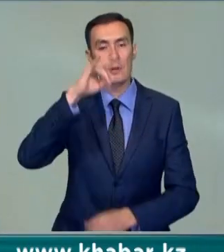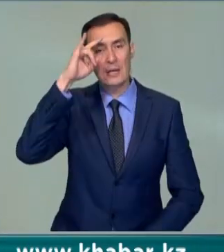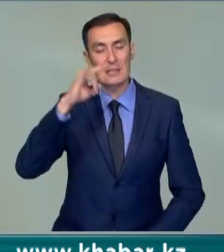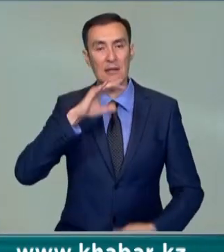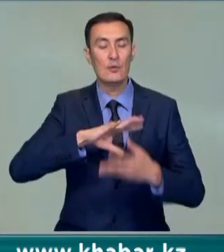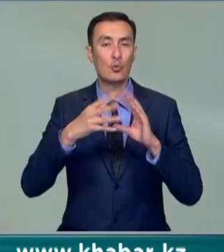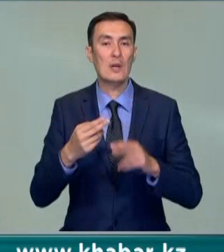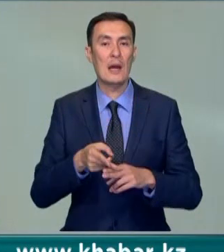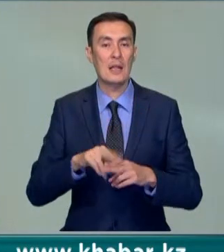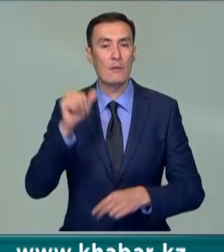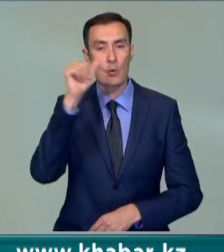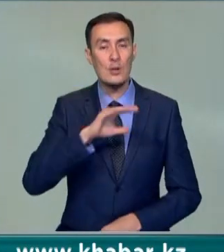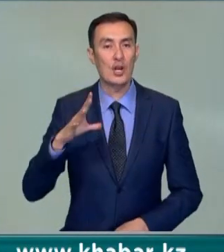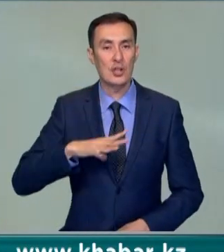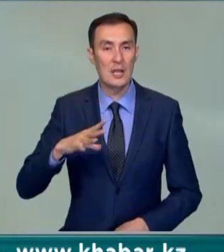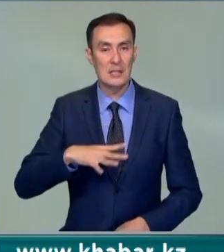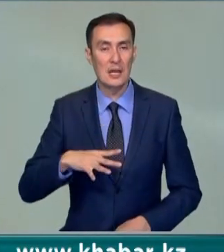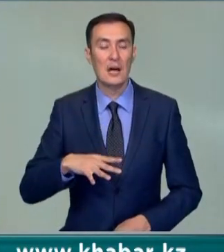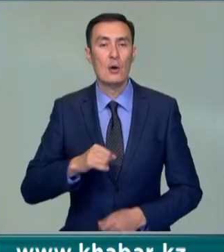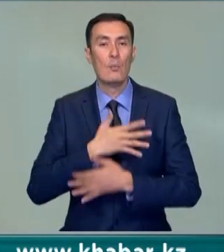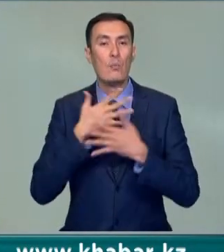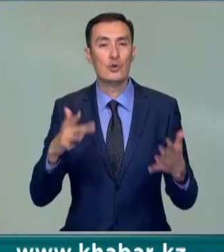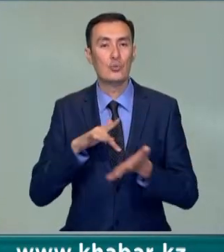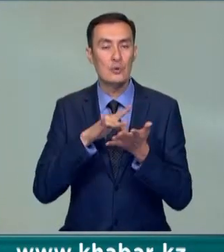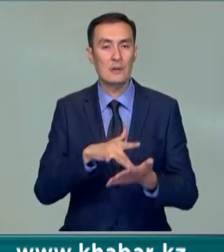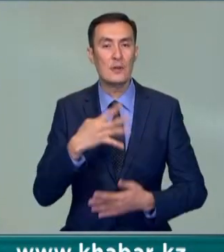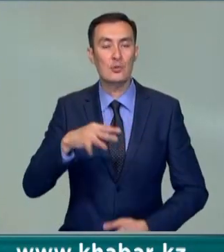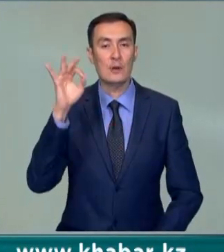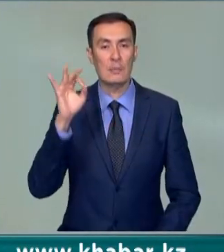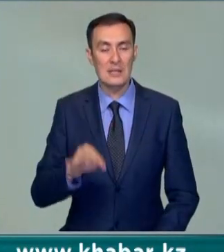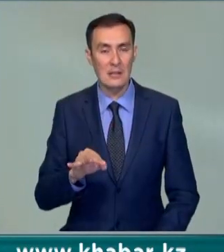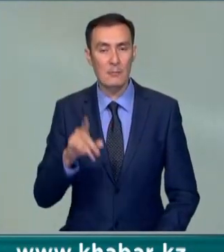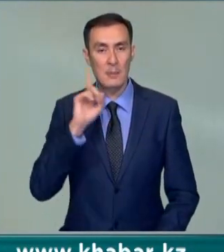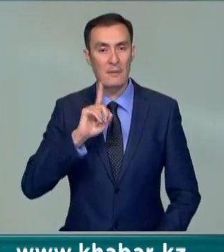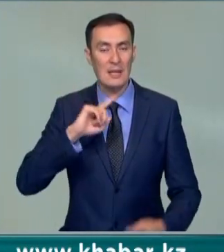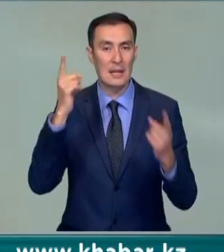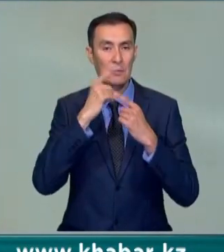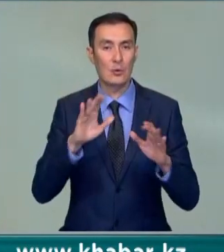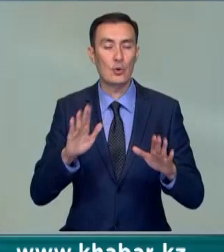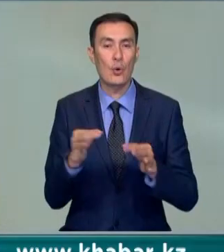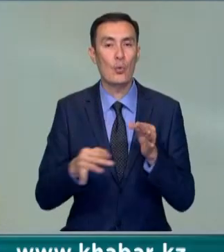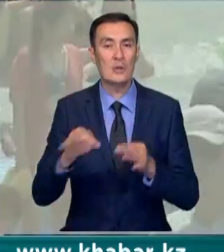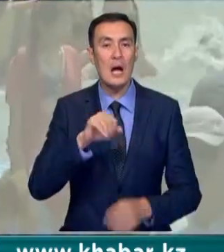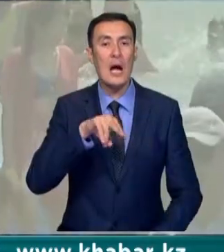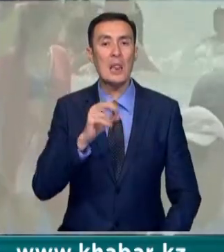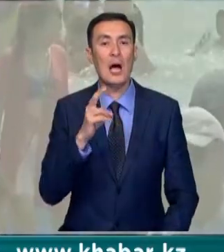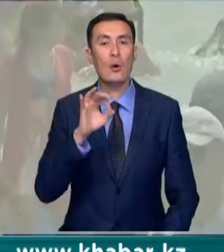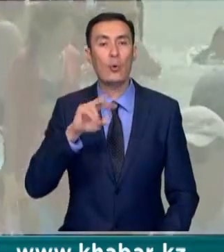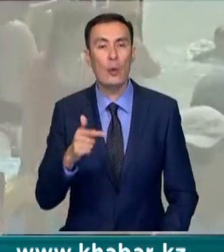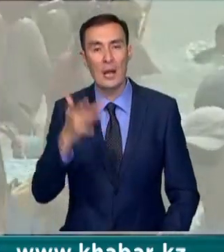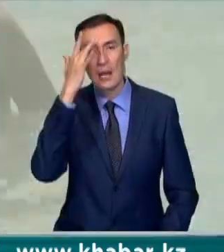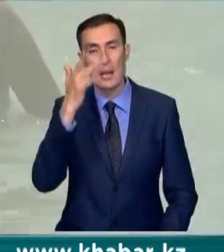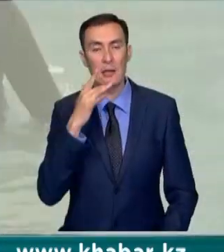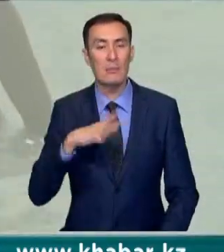по итогам этого года ожидается рост количества туристов более чем на 40%. По предварительным данным, только на озере Алаколь за